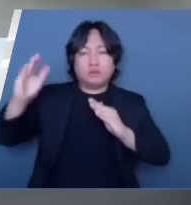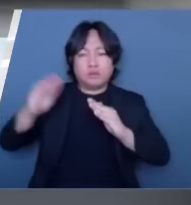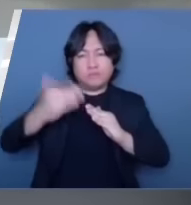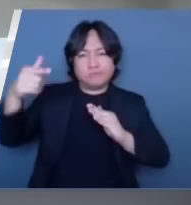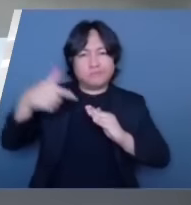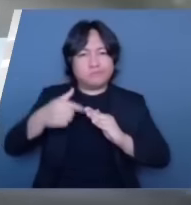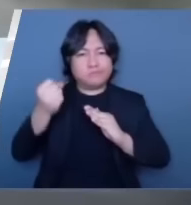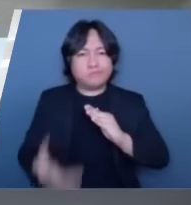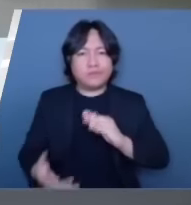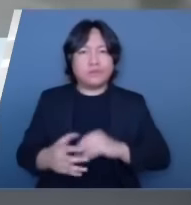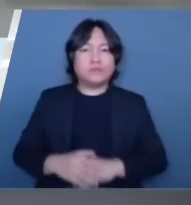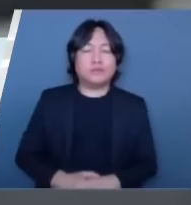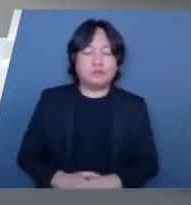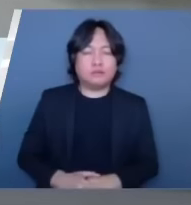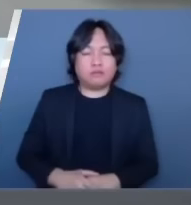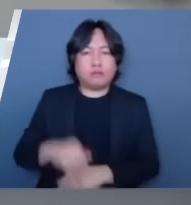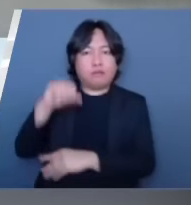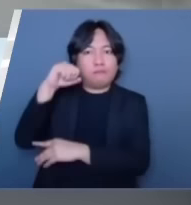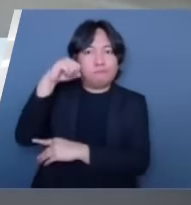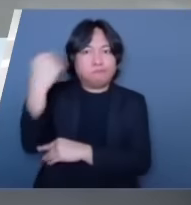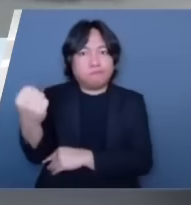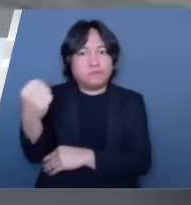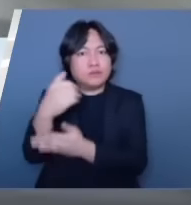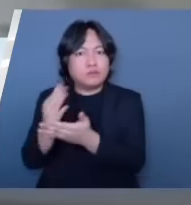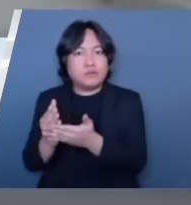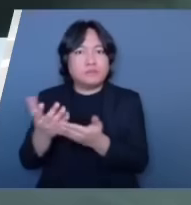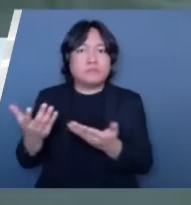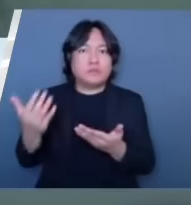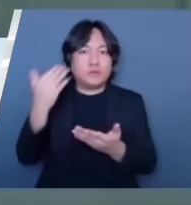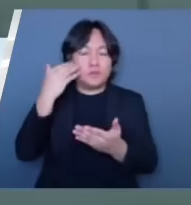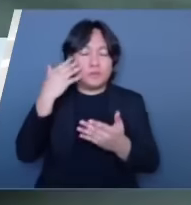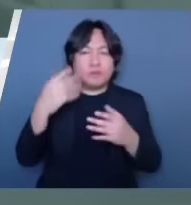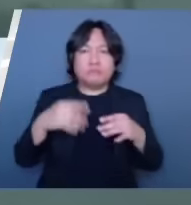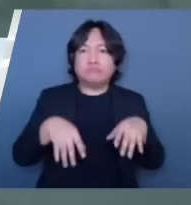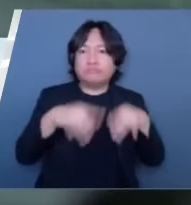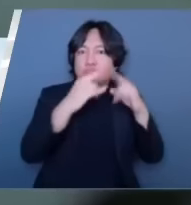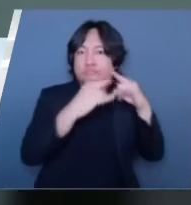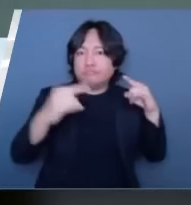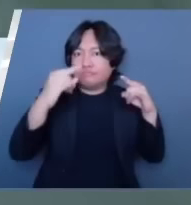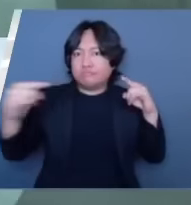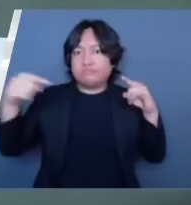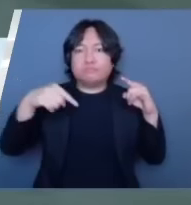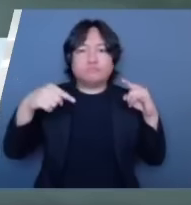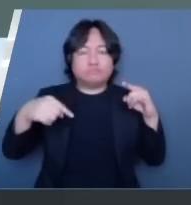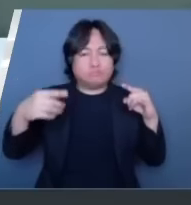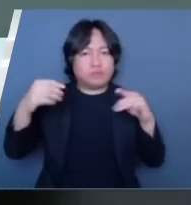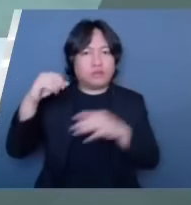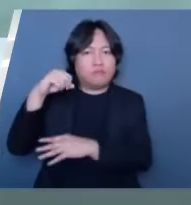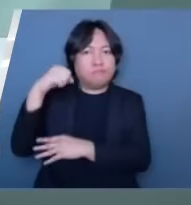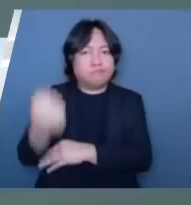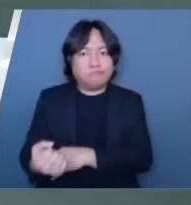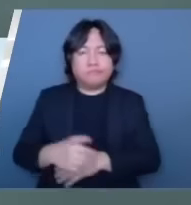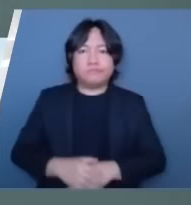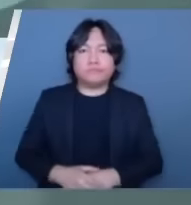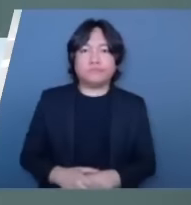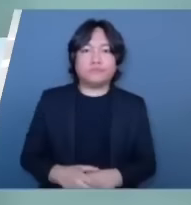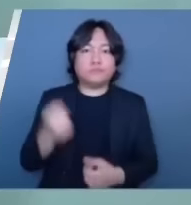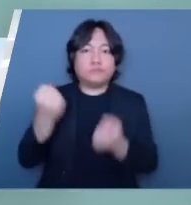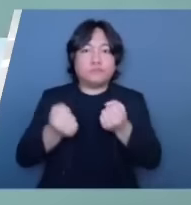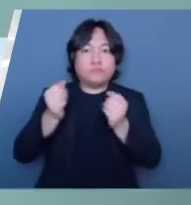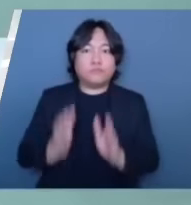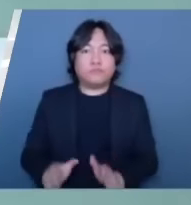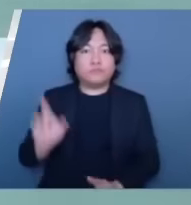poste, kaya naputol ang ilang kawad at lumaylay sa kalsada. Ang isang nangahas na rider, sumemplang sa lakas ng